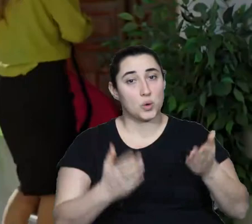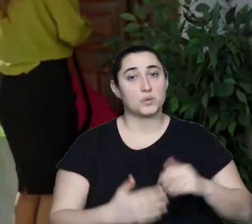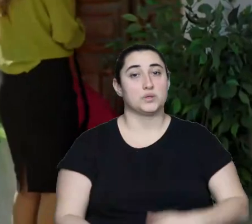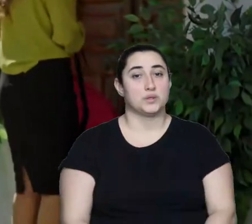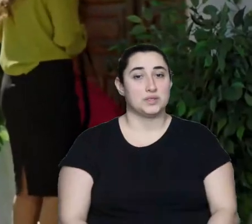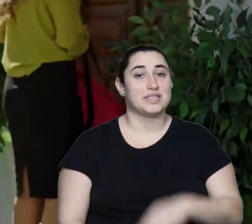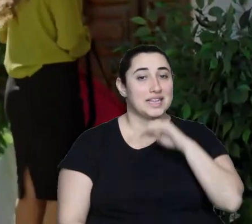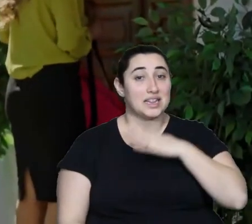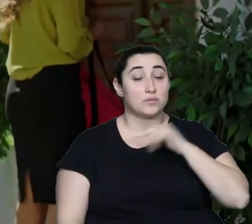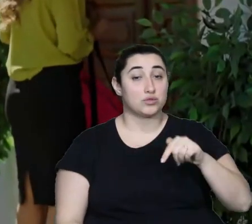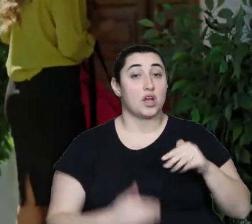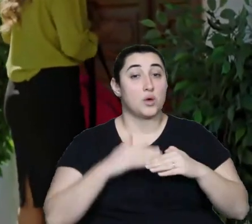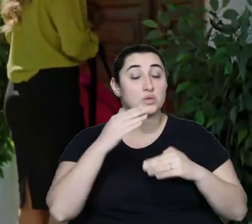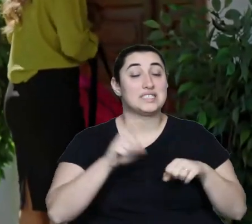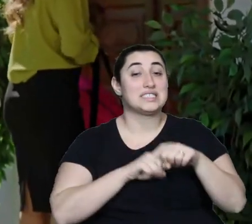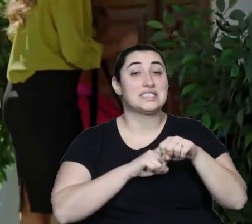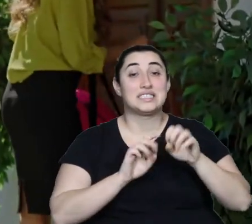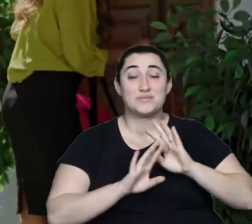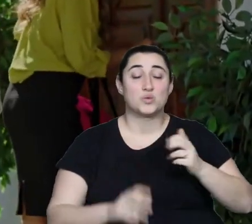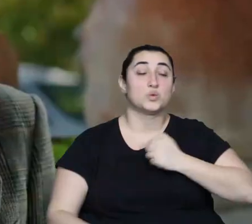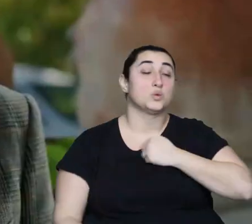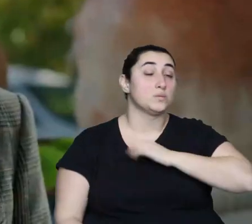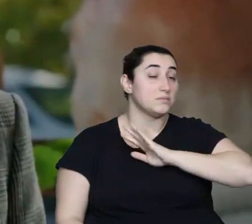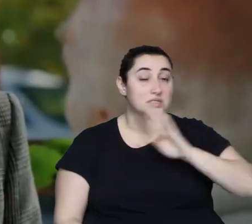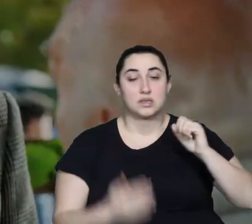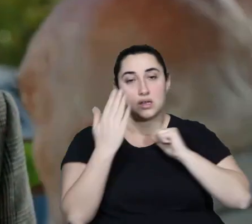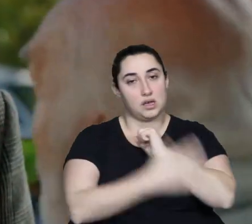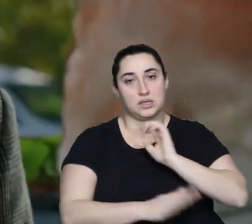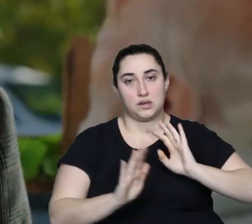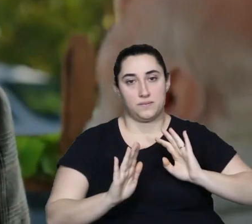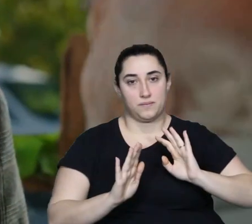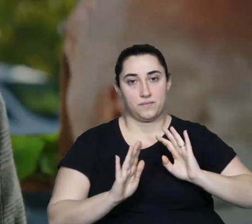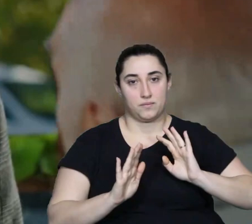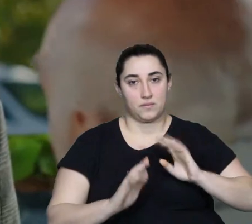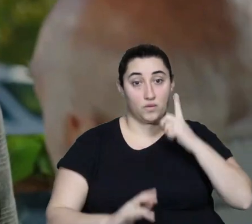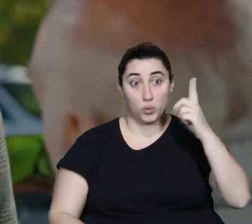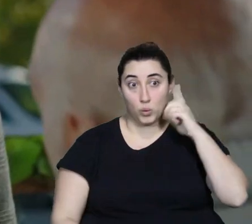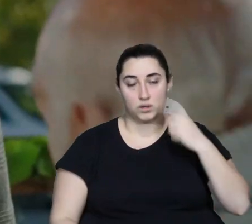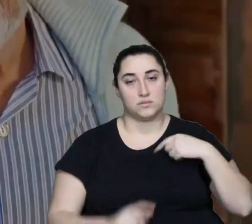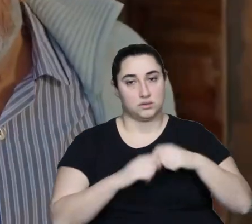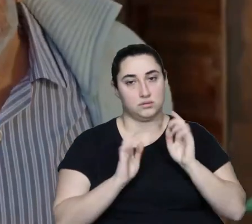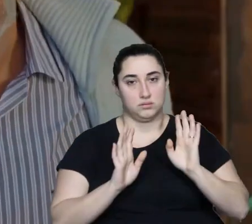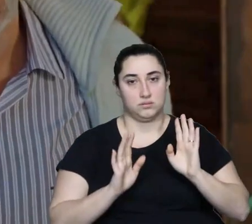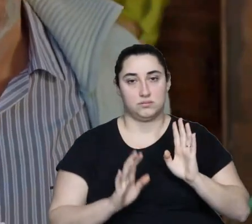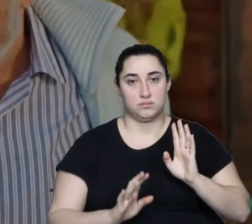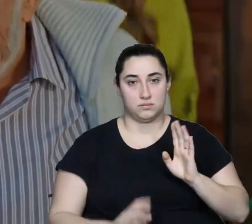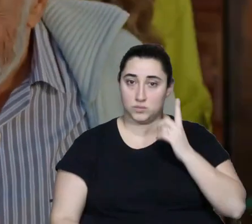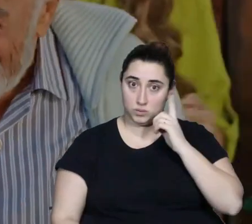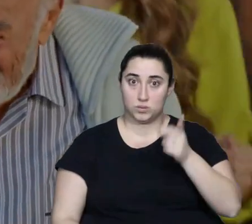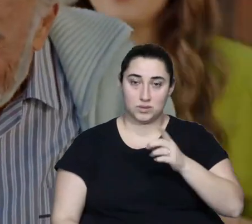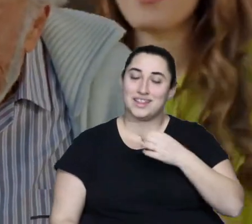Dedeciğim, bundan sonra sinirlenmek, üzülmek kesinlikle yok. Vallahi duyarsan bozuşuruz. Baba